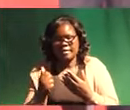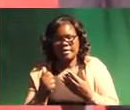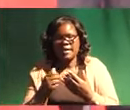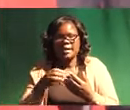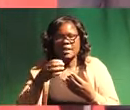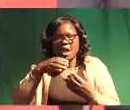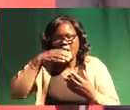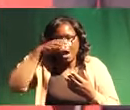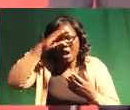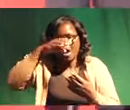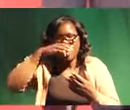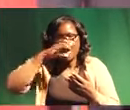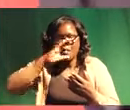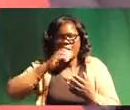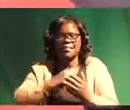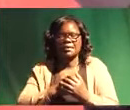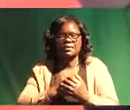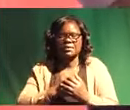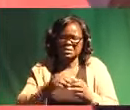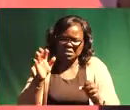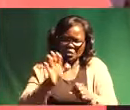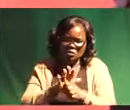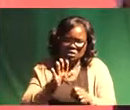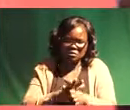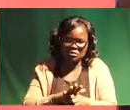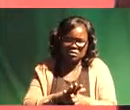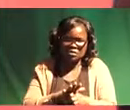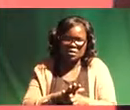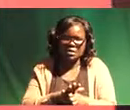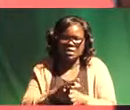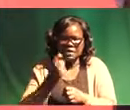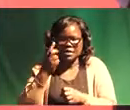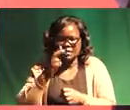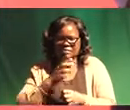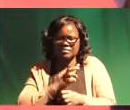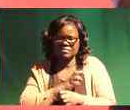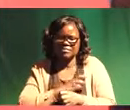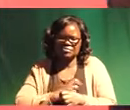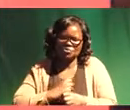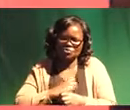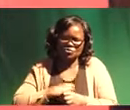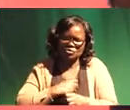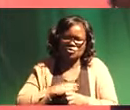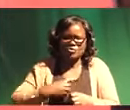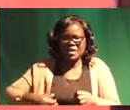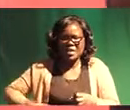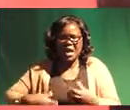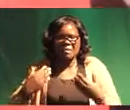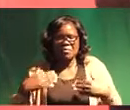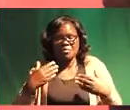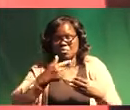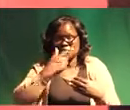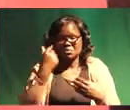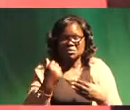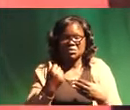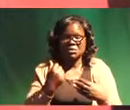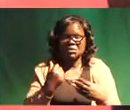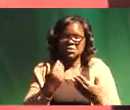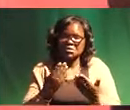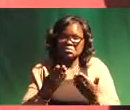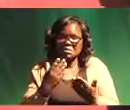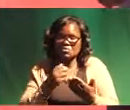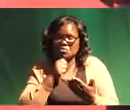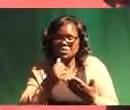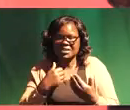pombe. Pombe imejaa na naonea huruma wa vijana wetu kwa sababu labda hamna